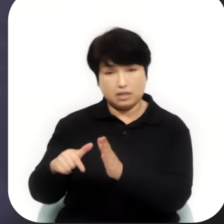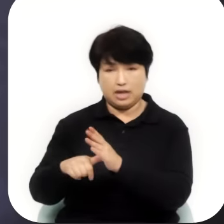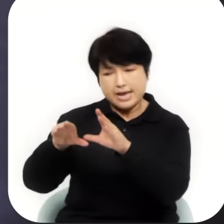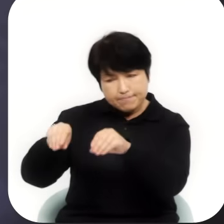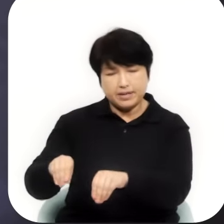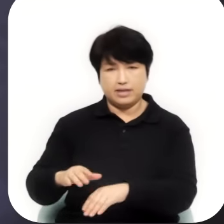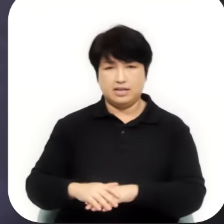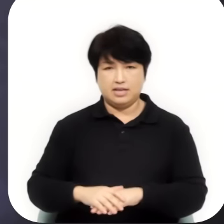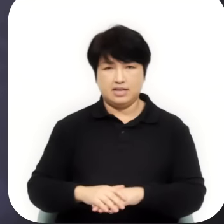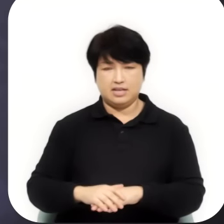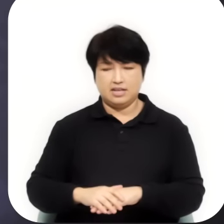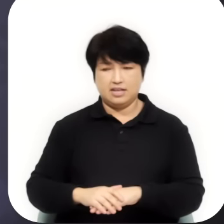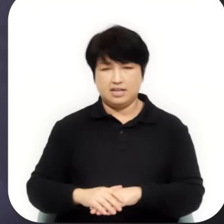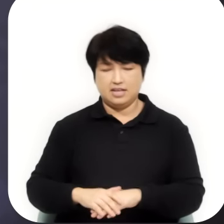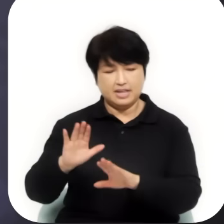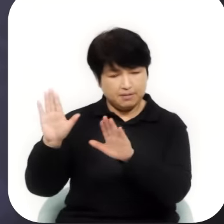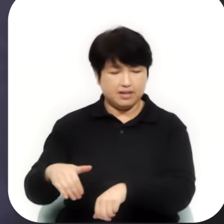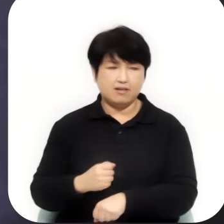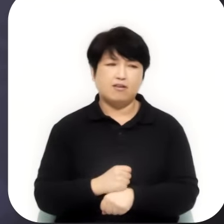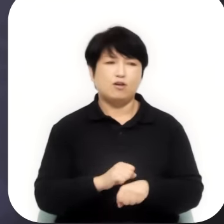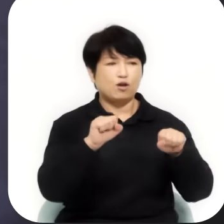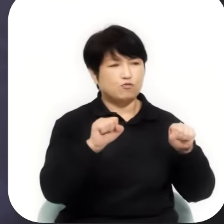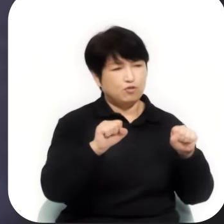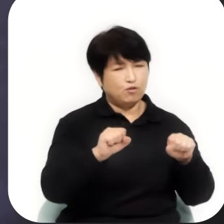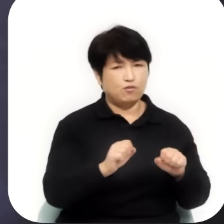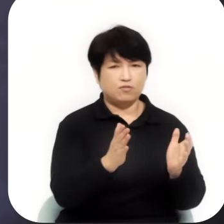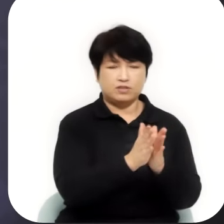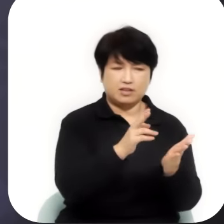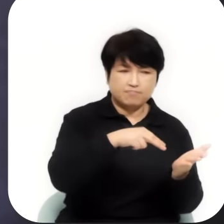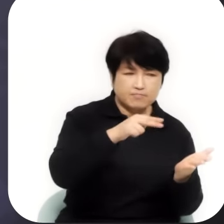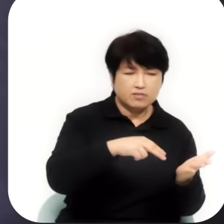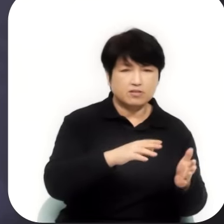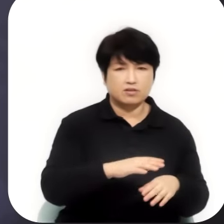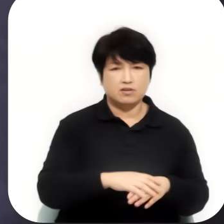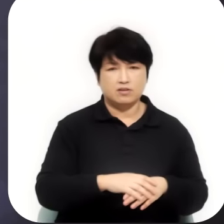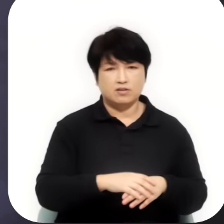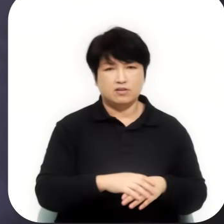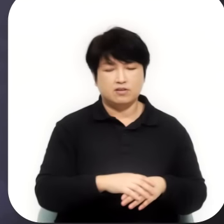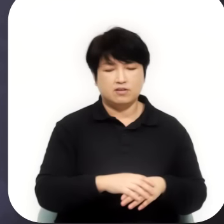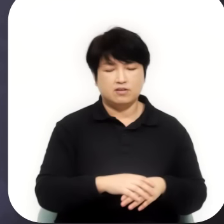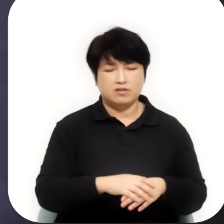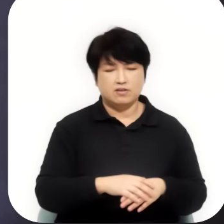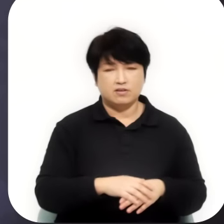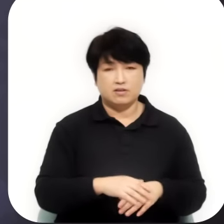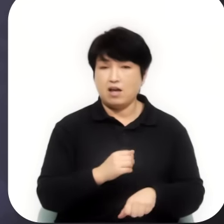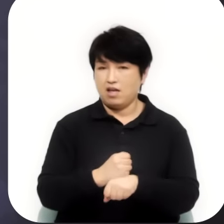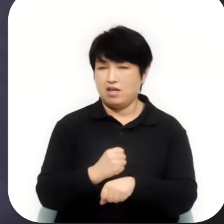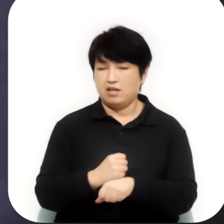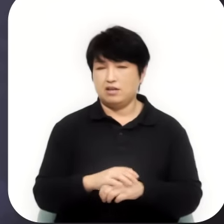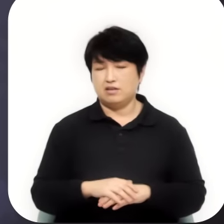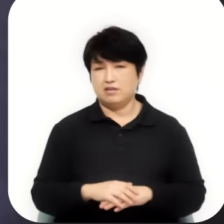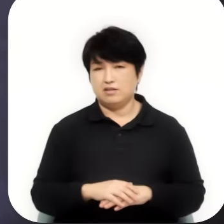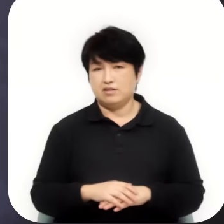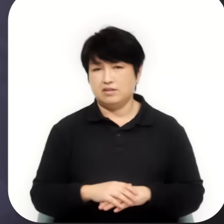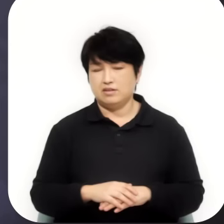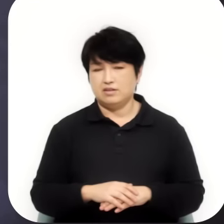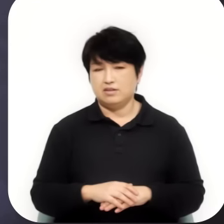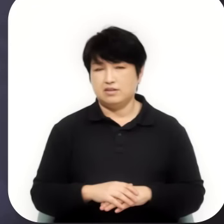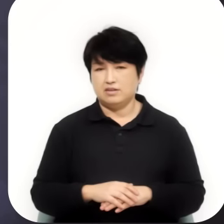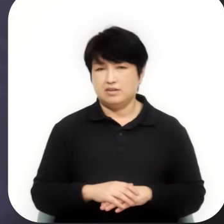그냥 운동을 한다든지 책을 읽는다든지 이렇게 그냥 임시방편, 응급치료고